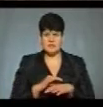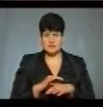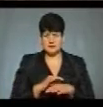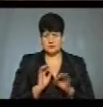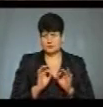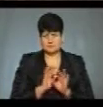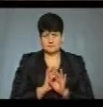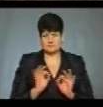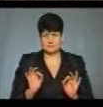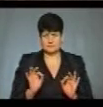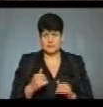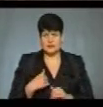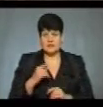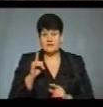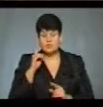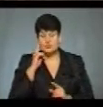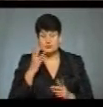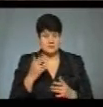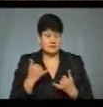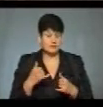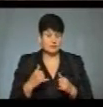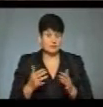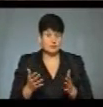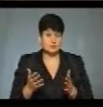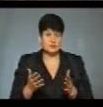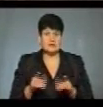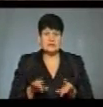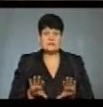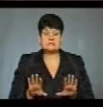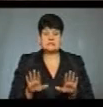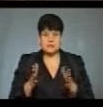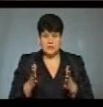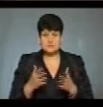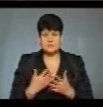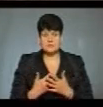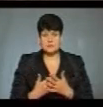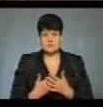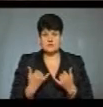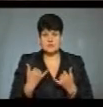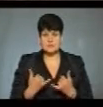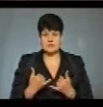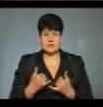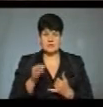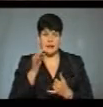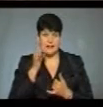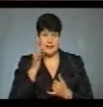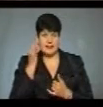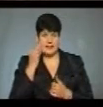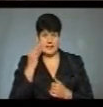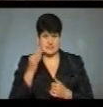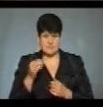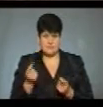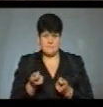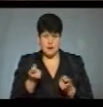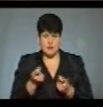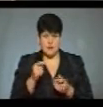привечене. Я так думаю, навіть дивуюсь, що... Але так сталося. Видно, зараз лисів дуже вже менше є і